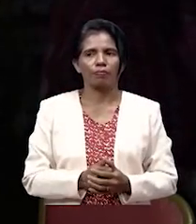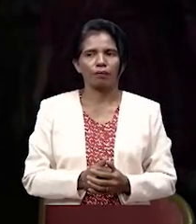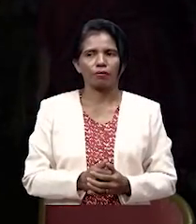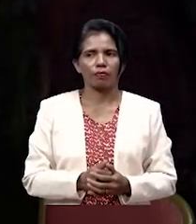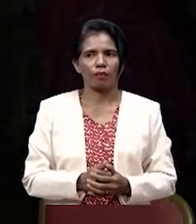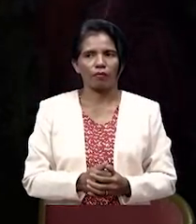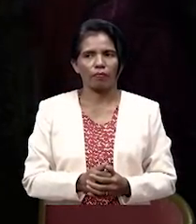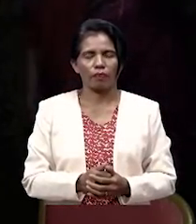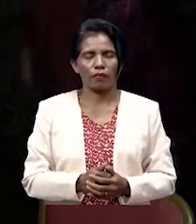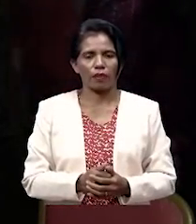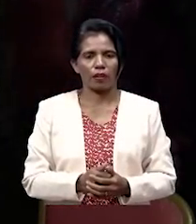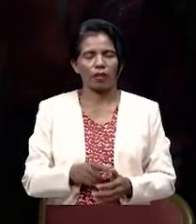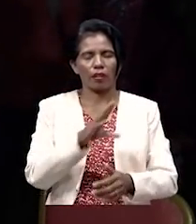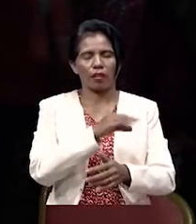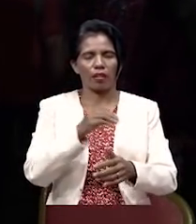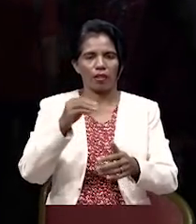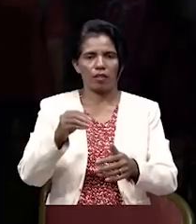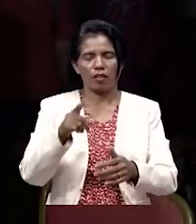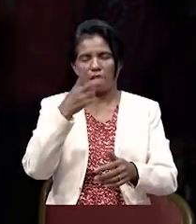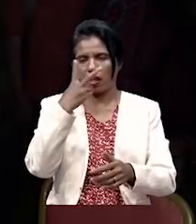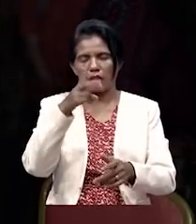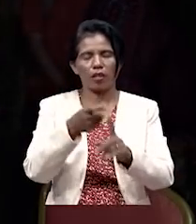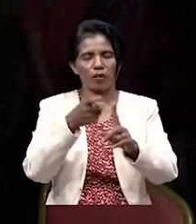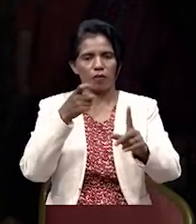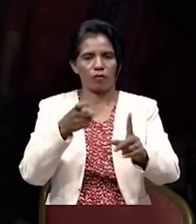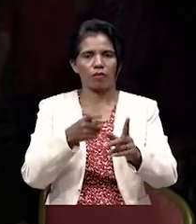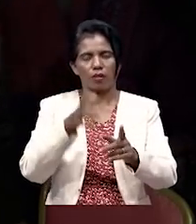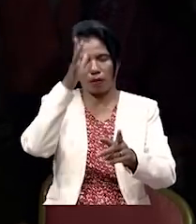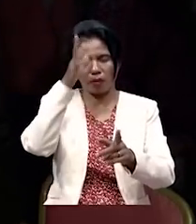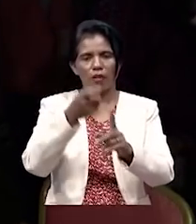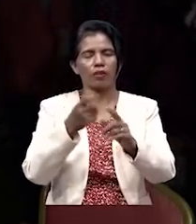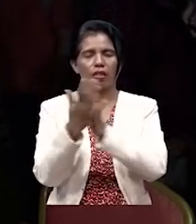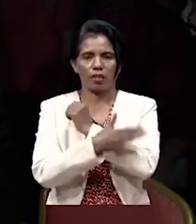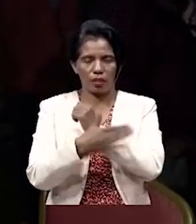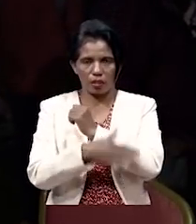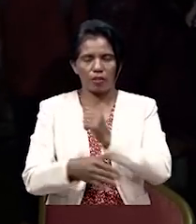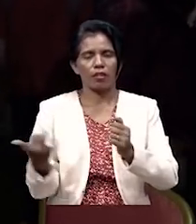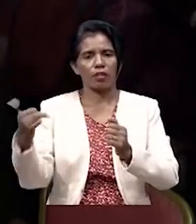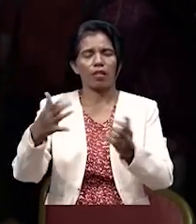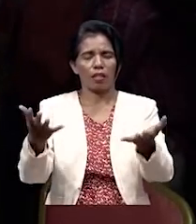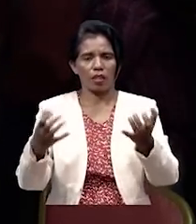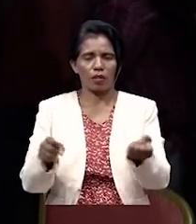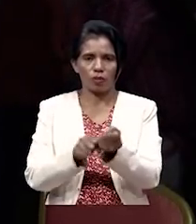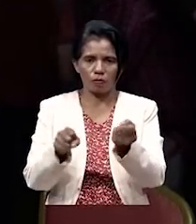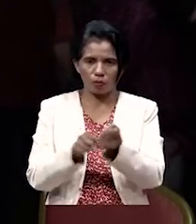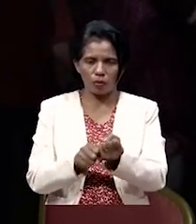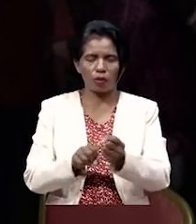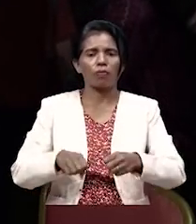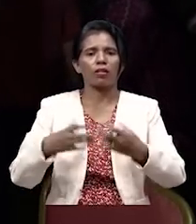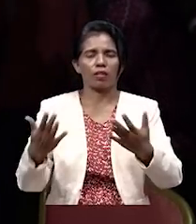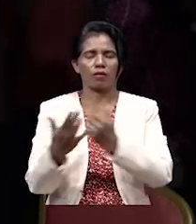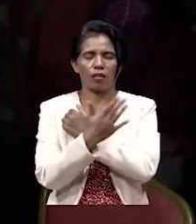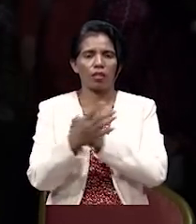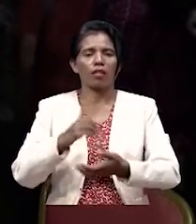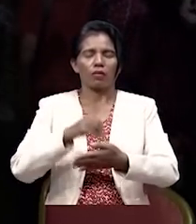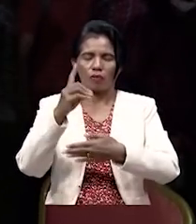founding fathers dari Timor-Leste dan itu terlihat dari betapa mereka sangat peduli pada kemajuan negeri ini, betapa mereka sangat memikirkan